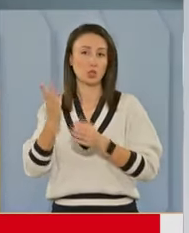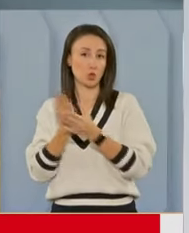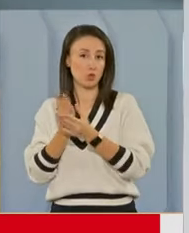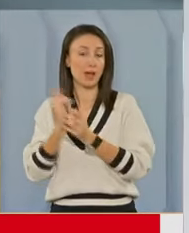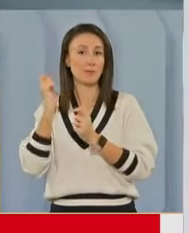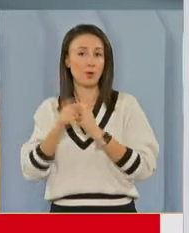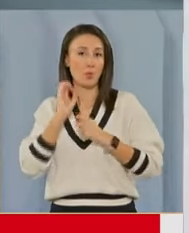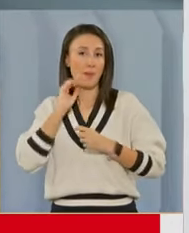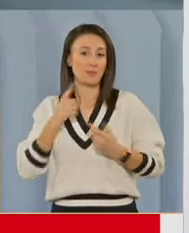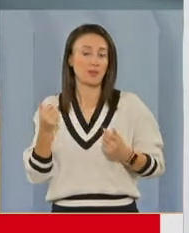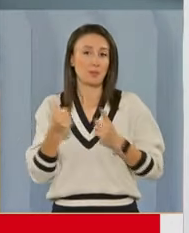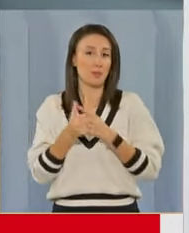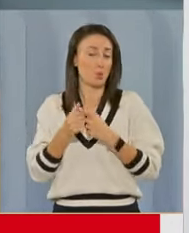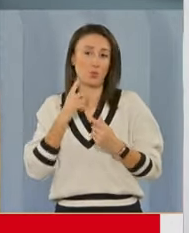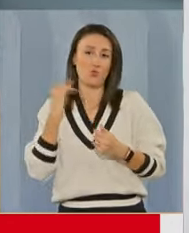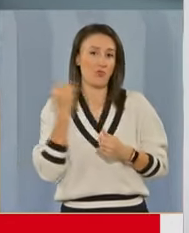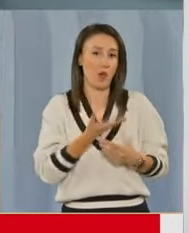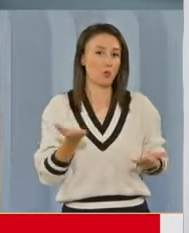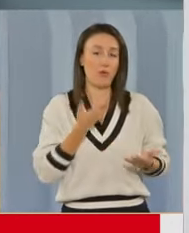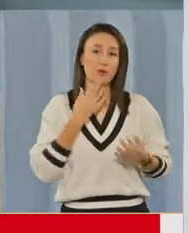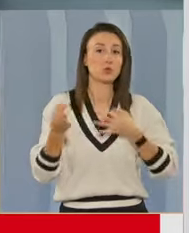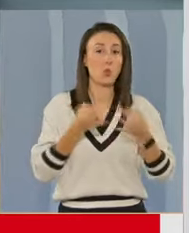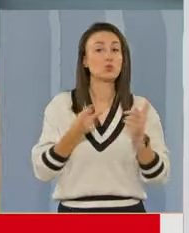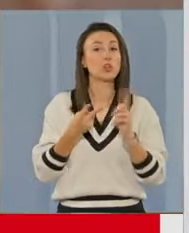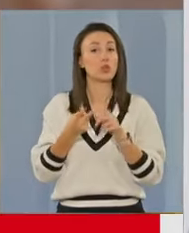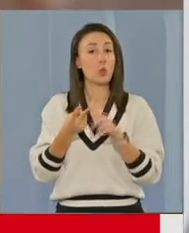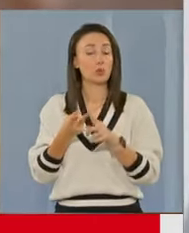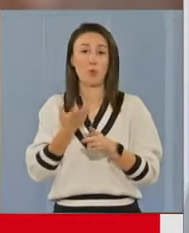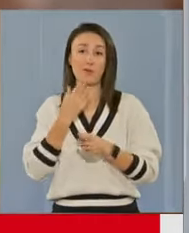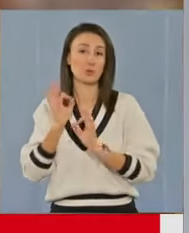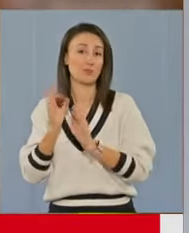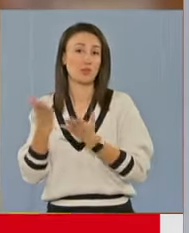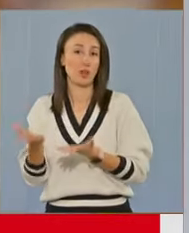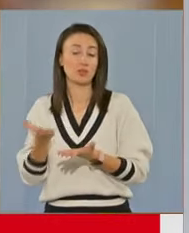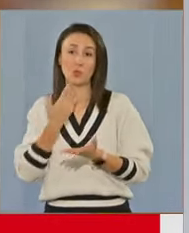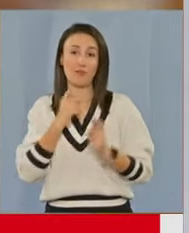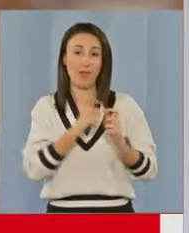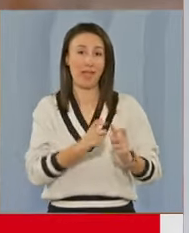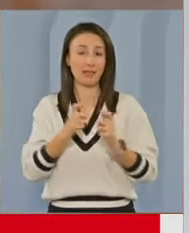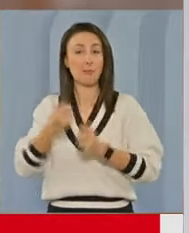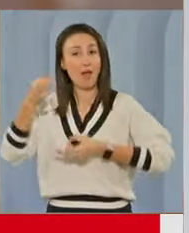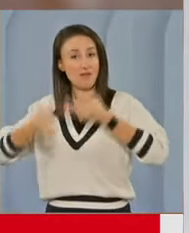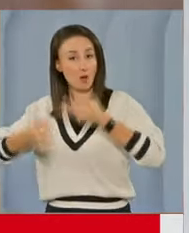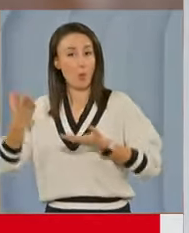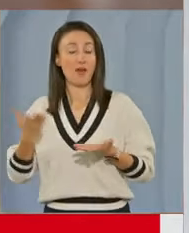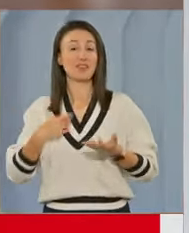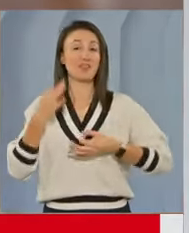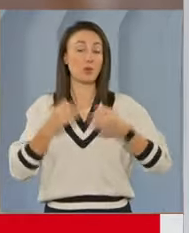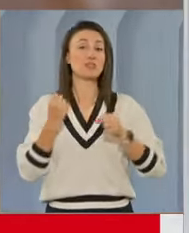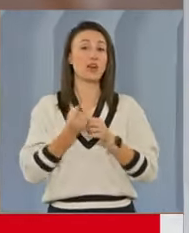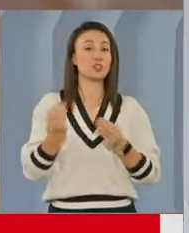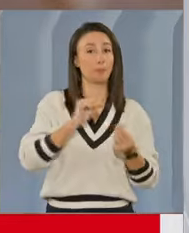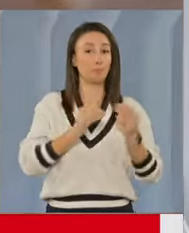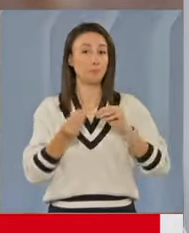penale pentru că oamenii în primul rând nu veneau către ei pentru că nu aveau soluții doi nu aveau specialiști și nu aveau echipe de evaluare pentru că evaluarea asta se face mix